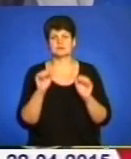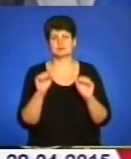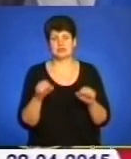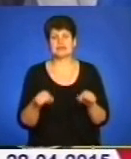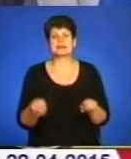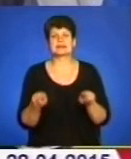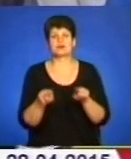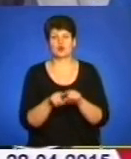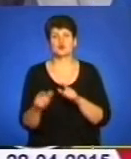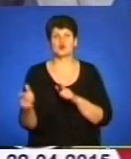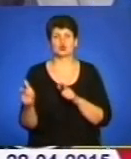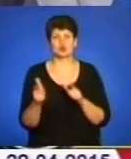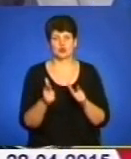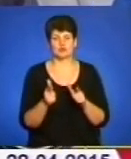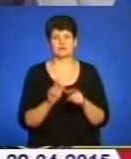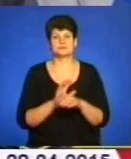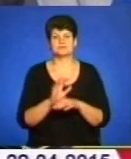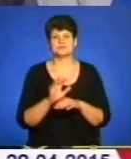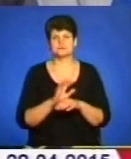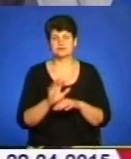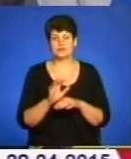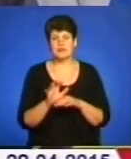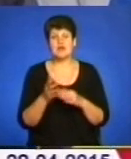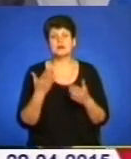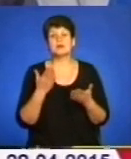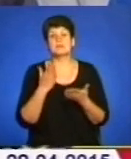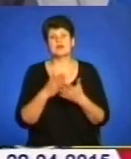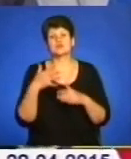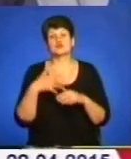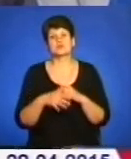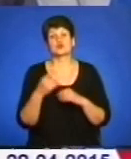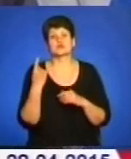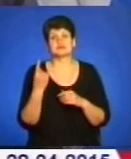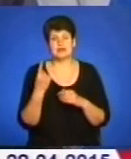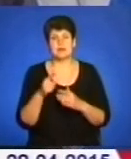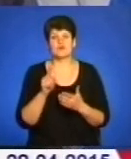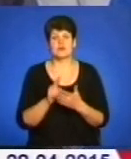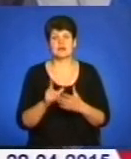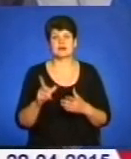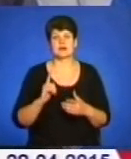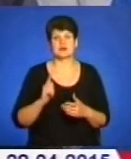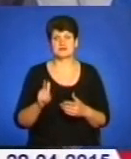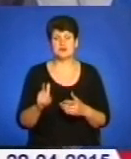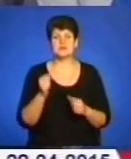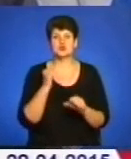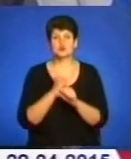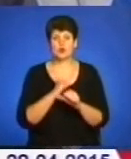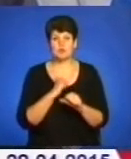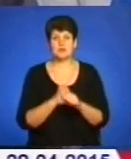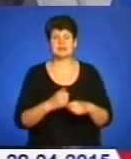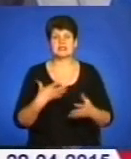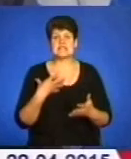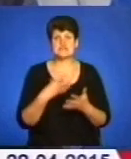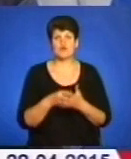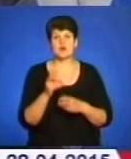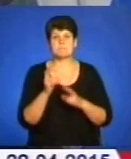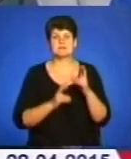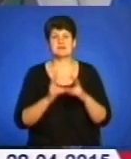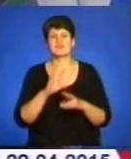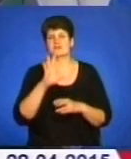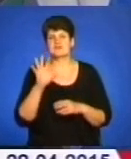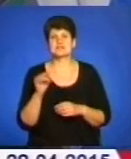також готовий до виходу на ці ринки, але маємо зрозуміти одне. Мусимо з вами зробити на своїх підприємствах все те,